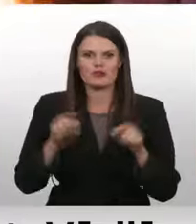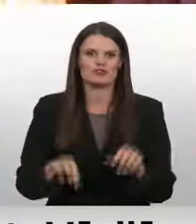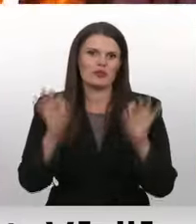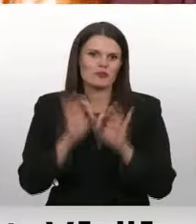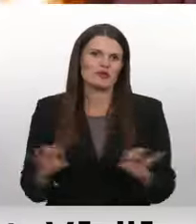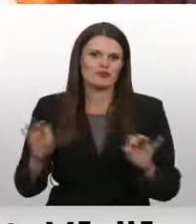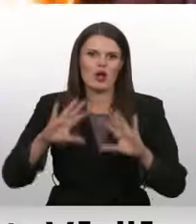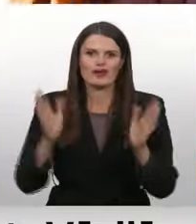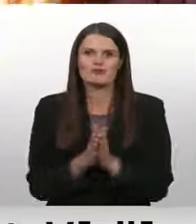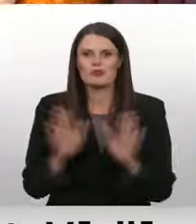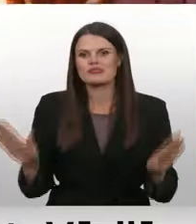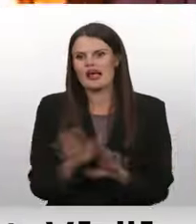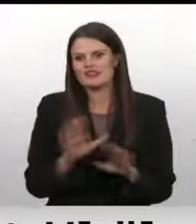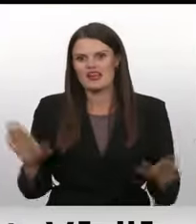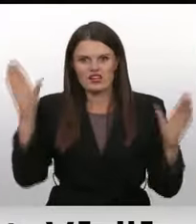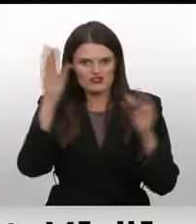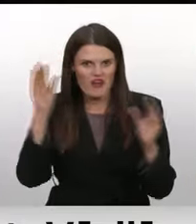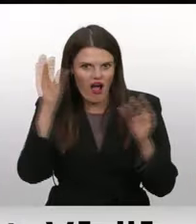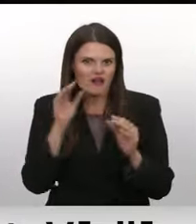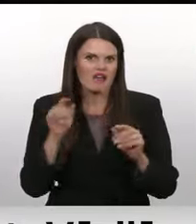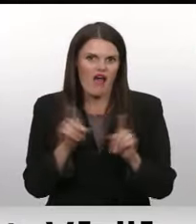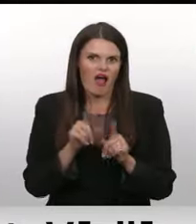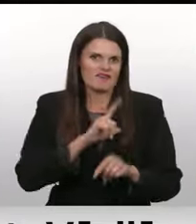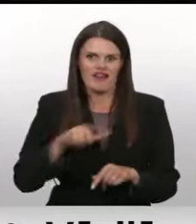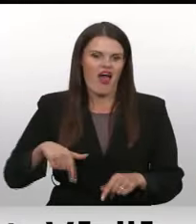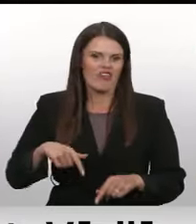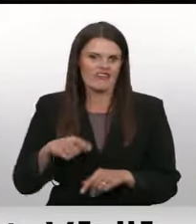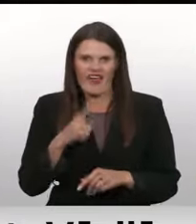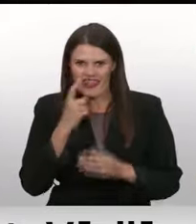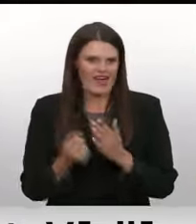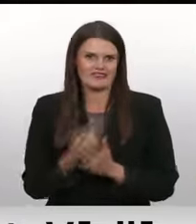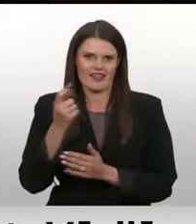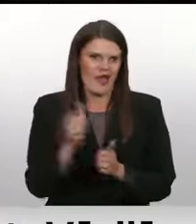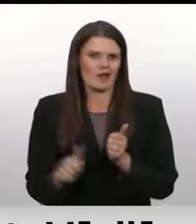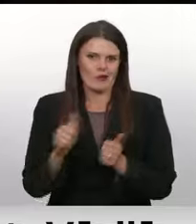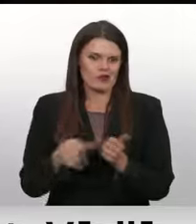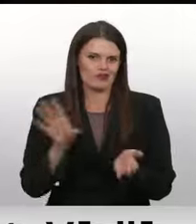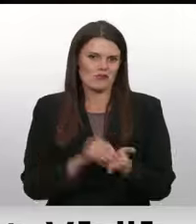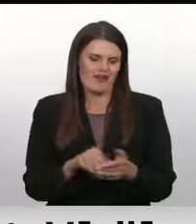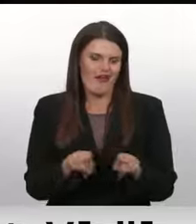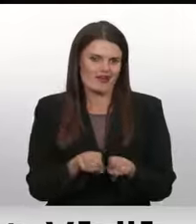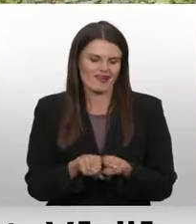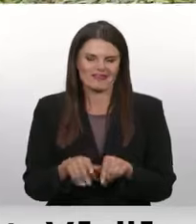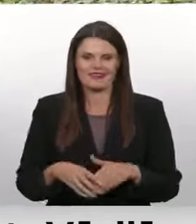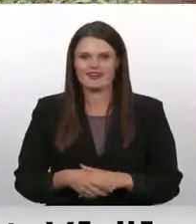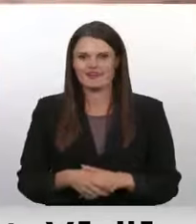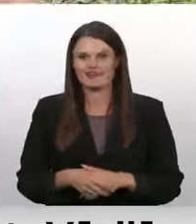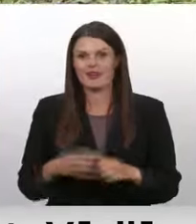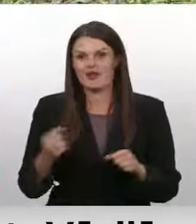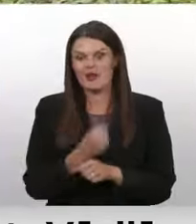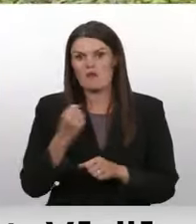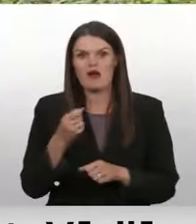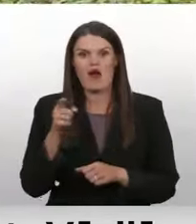sadziedāšanās vakari. Tas bija kaut kas tāds, ko arī Latvijā neizdodās nemaz tik bieži piedzīvot. Taču